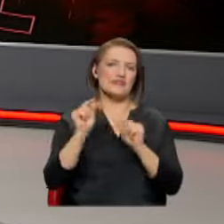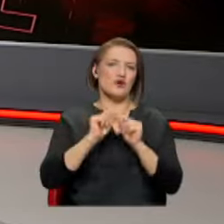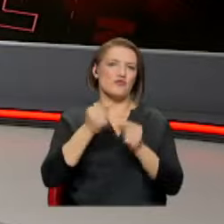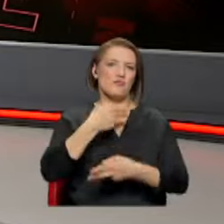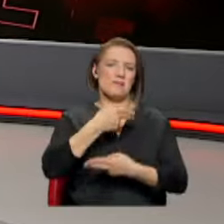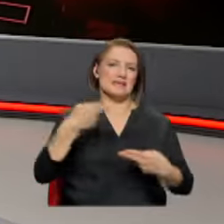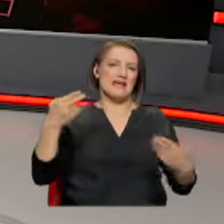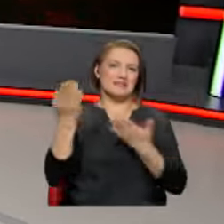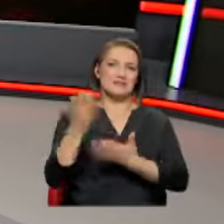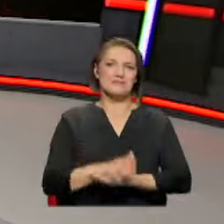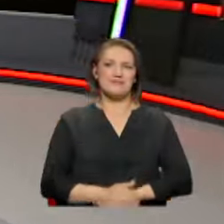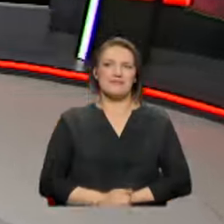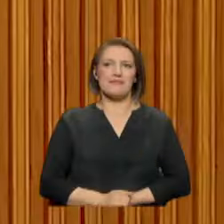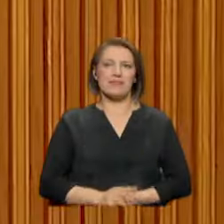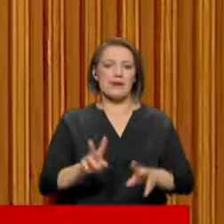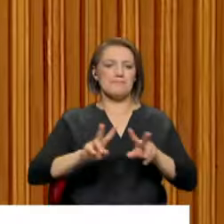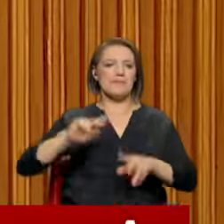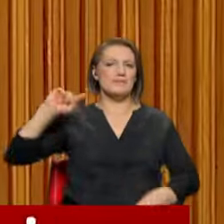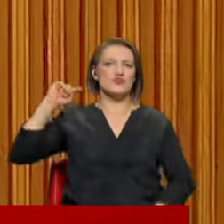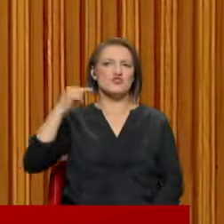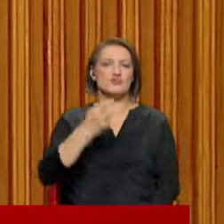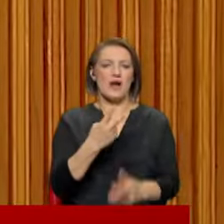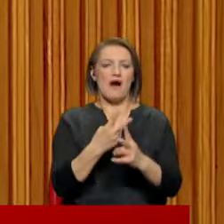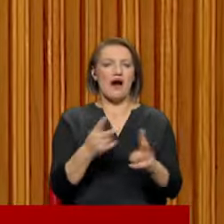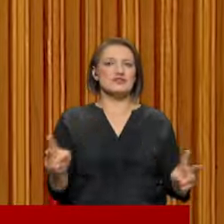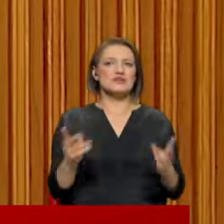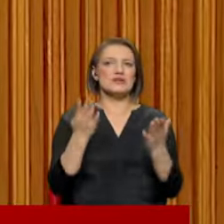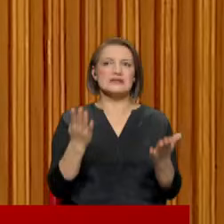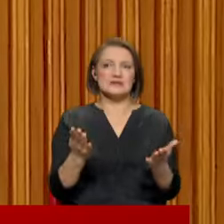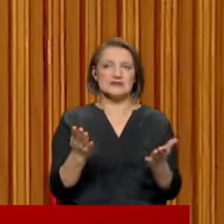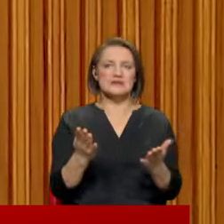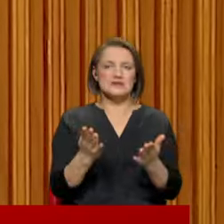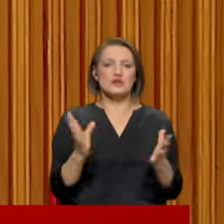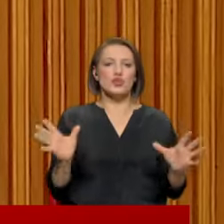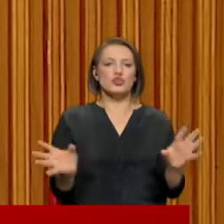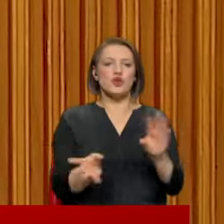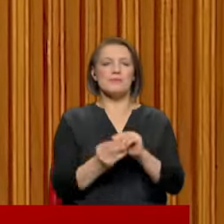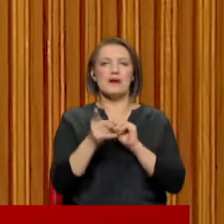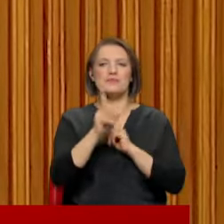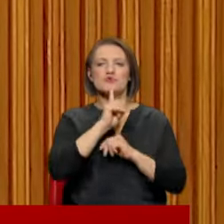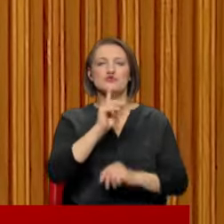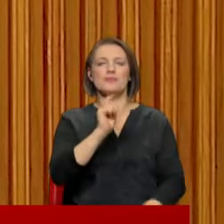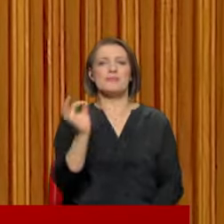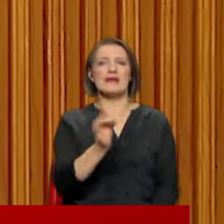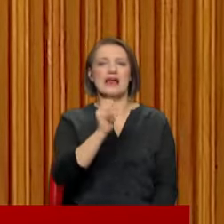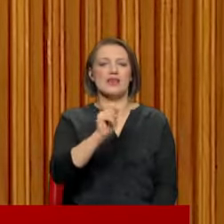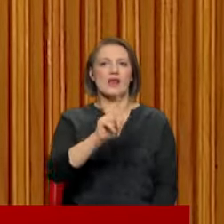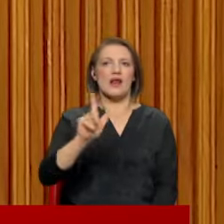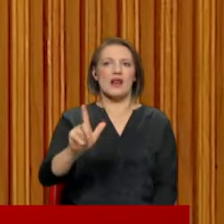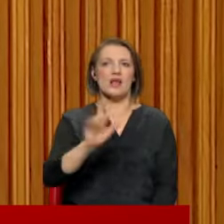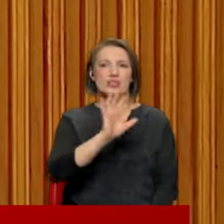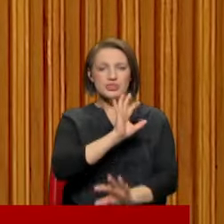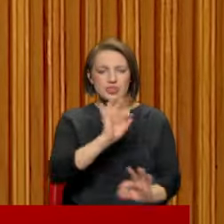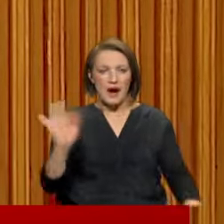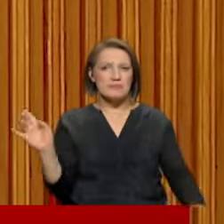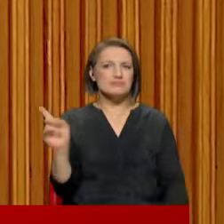işte. Mehmet Şimşek'in açıkladığı rakam toplamda 100 milyar TL edecek tam